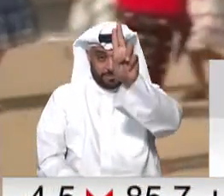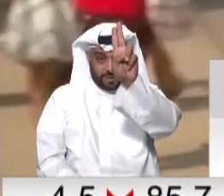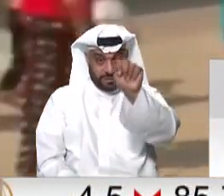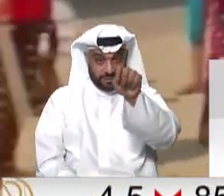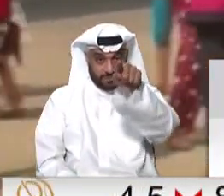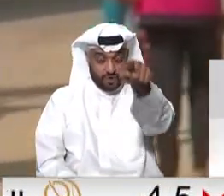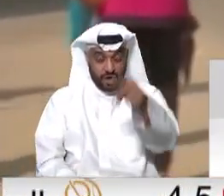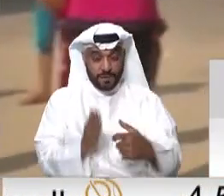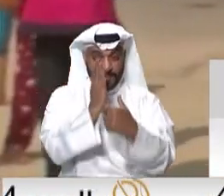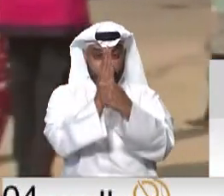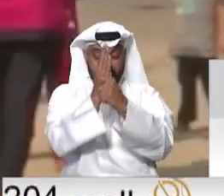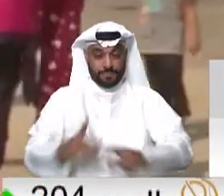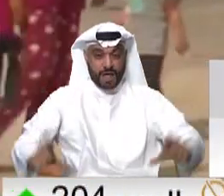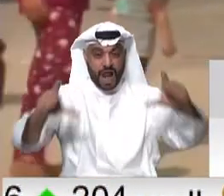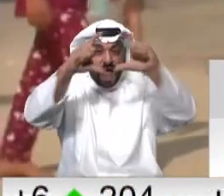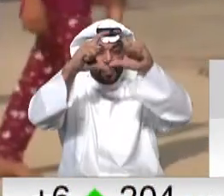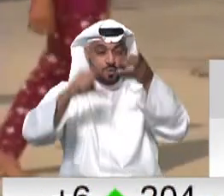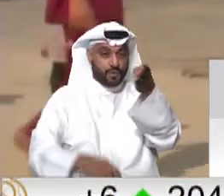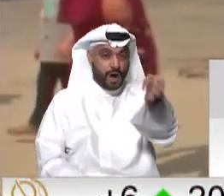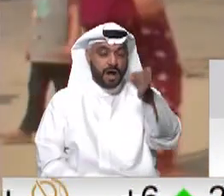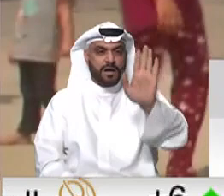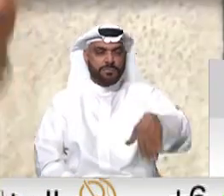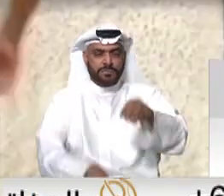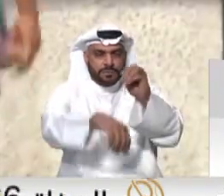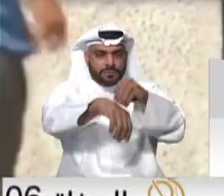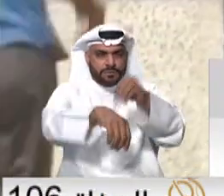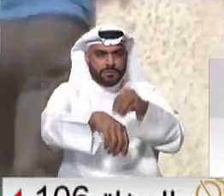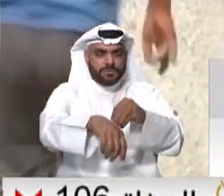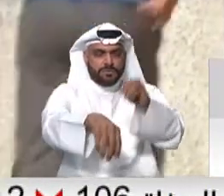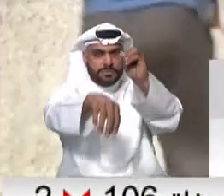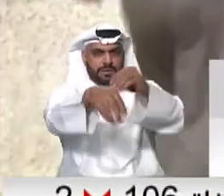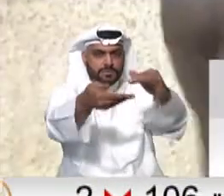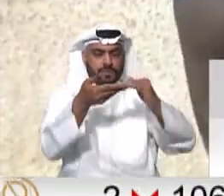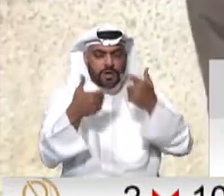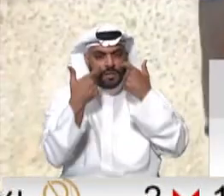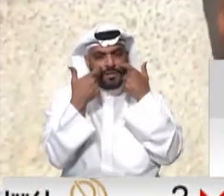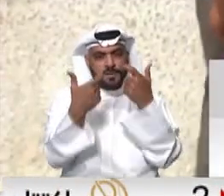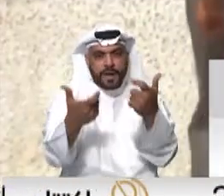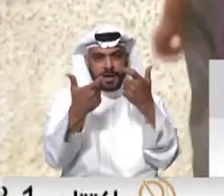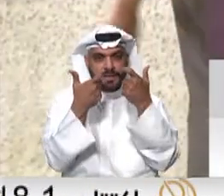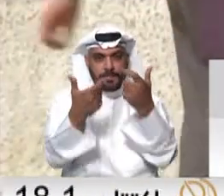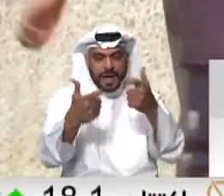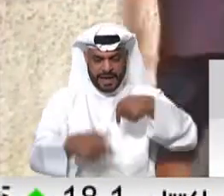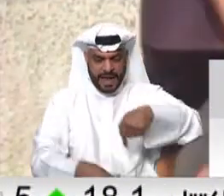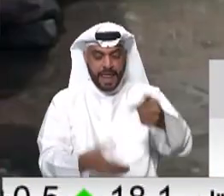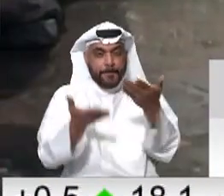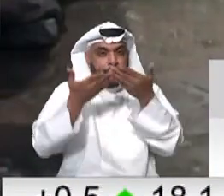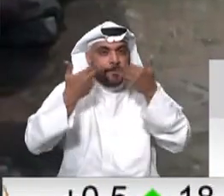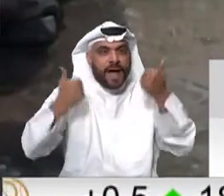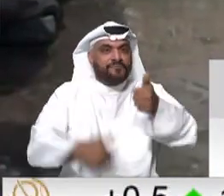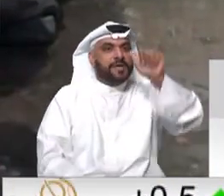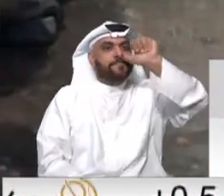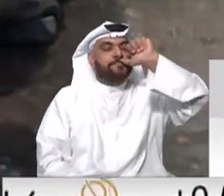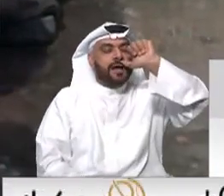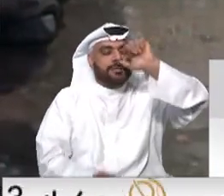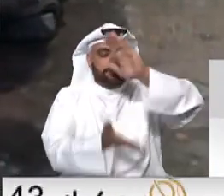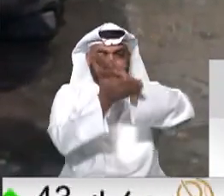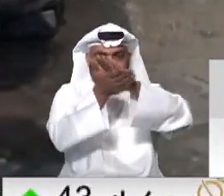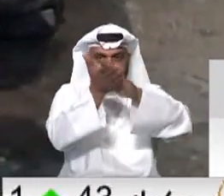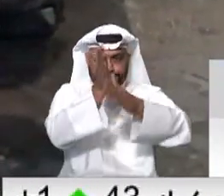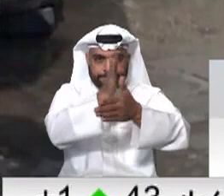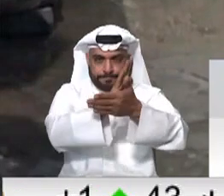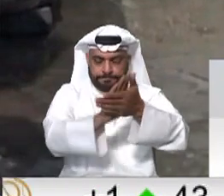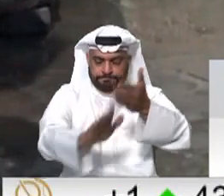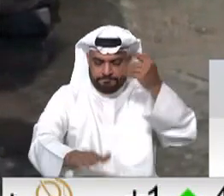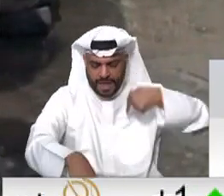وتشغيل اللاجئين الفلسطينيين الاونور من جهتها حذرت ان نقص المياه في قطاع قزه اصبح